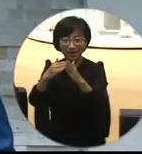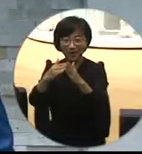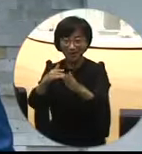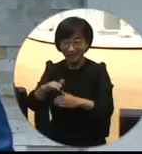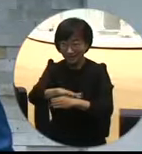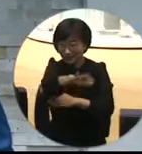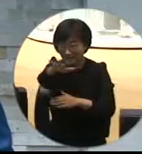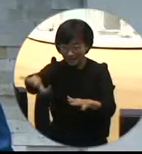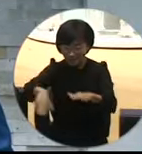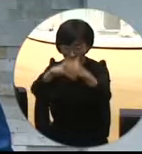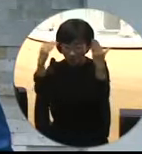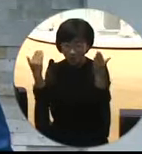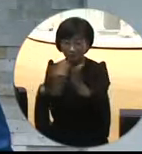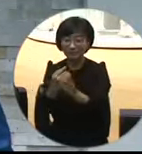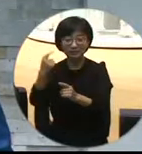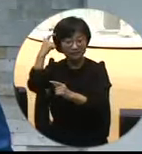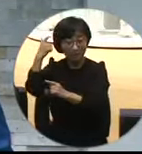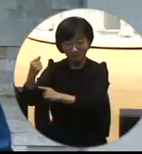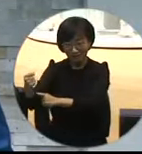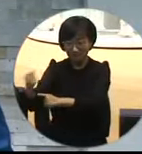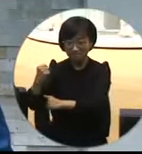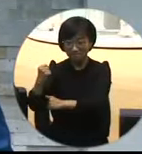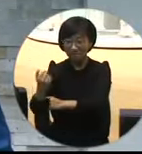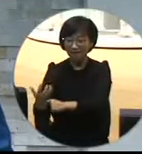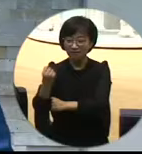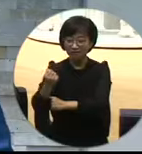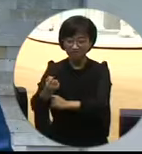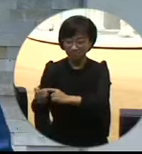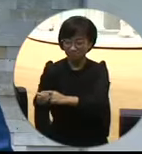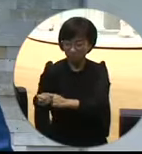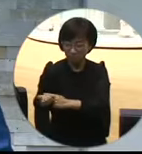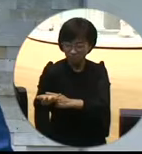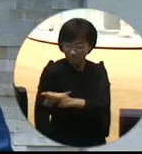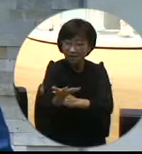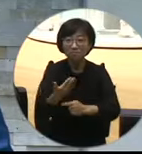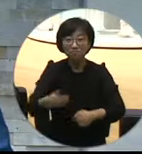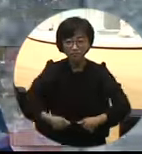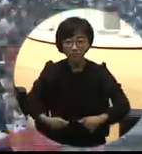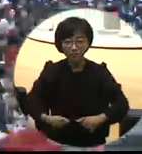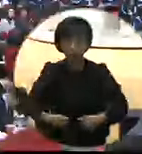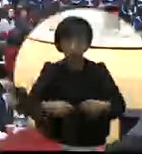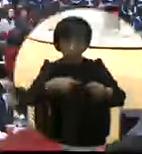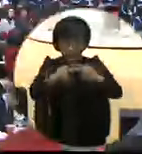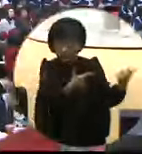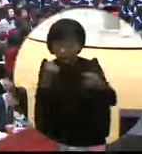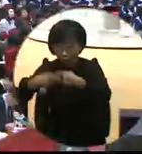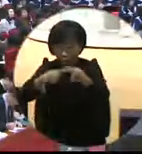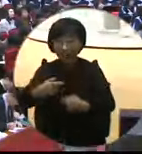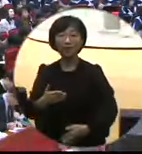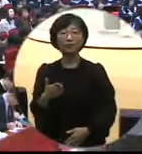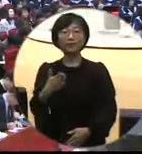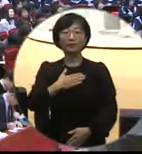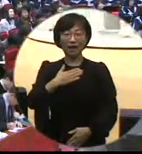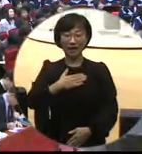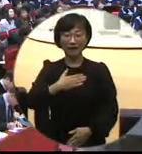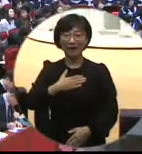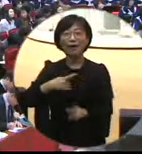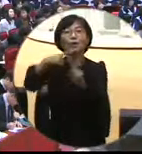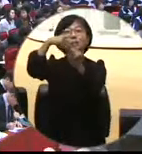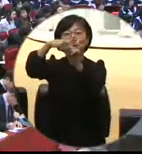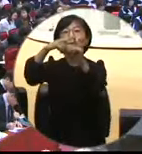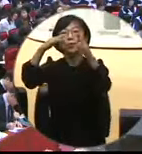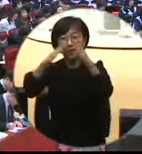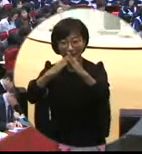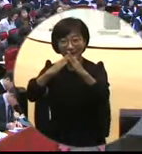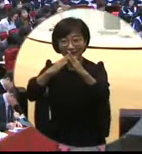매력, 영적인 힘, 영적인 영향력. 내가. 따라하세요. 내가 교회다.